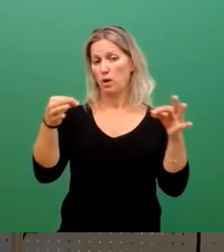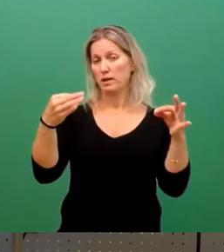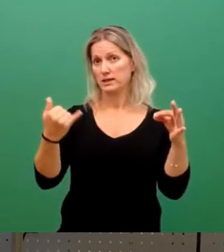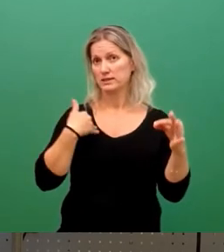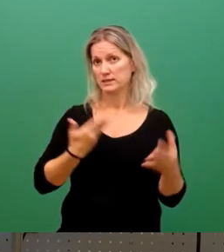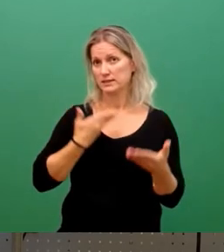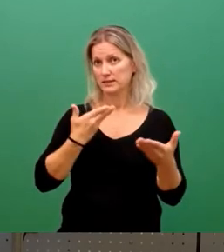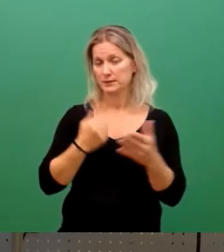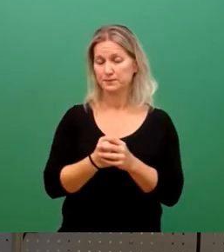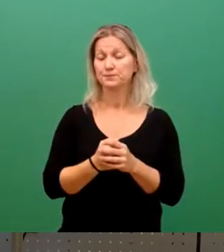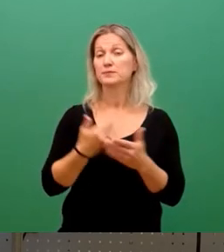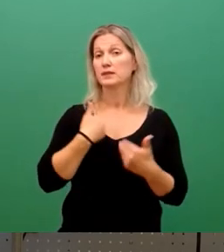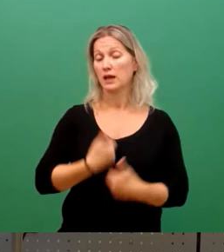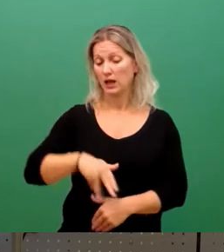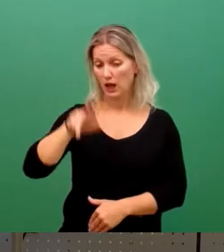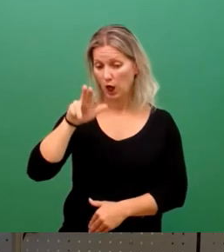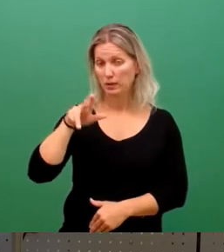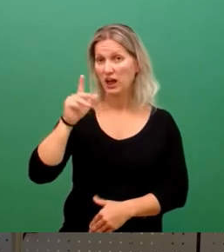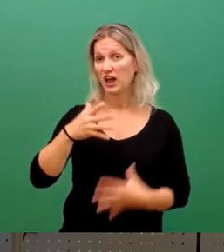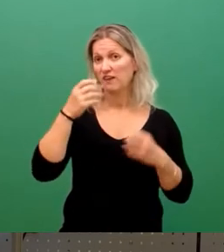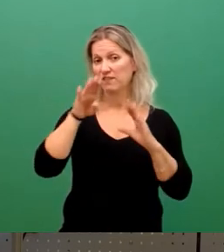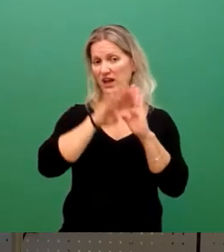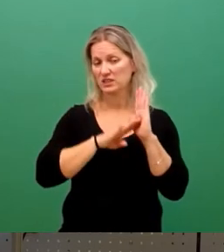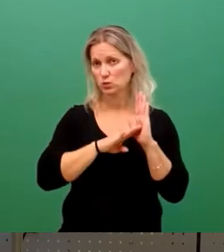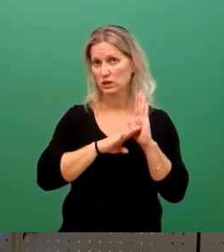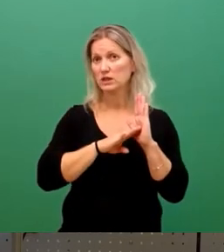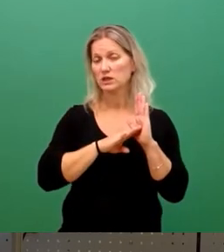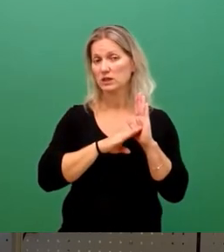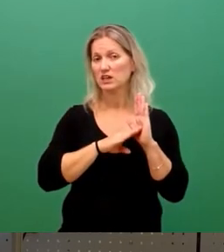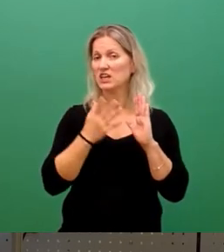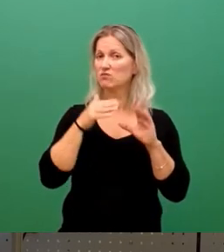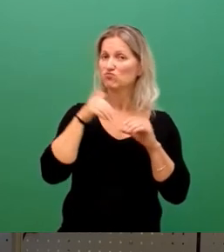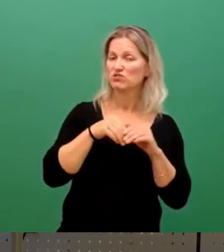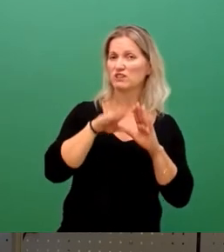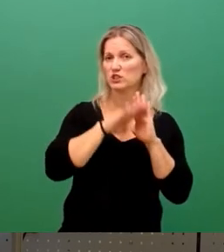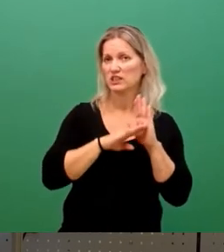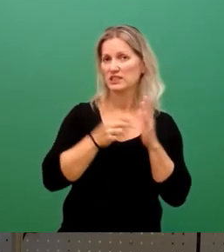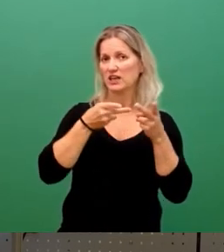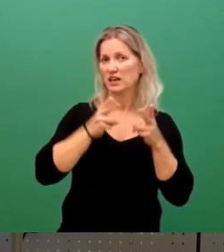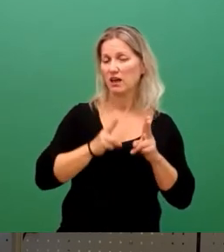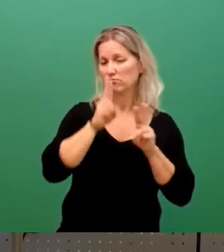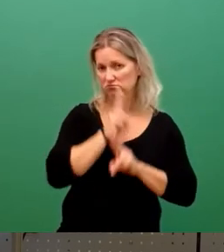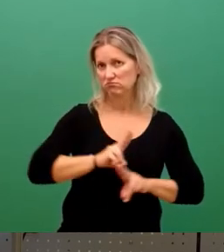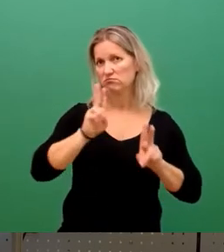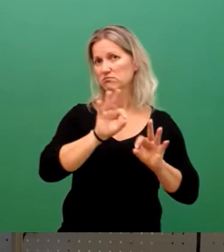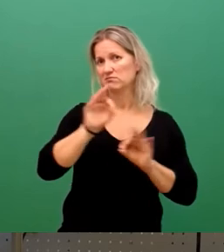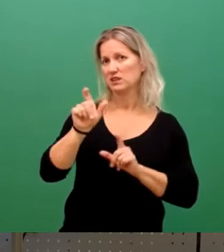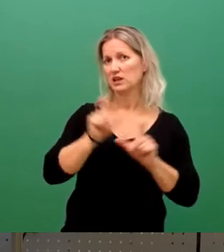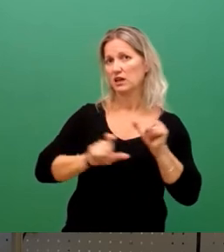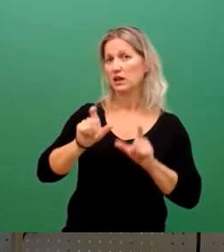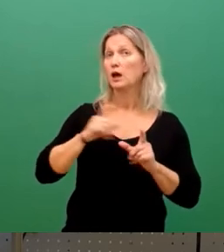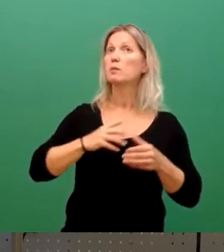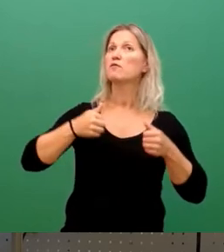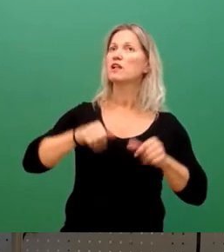Ich gelobe die Verfassung, Gesetz und Recht zu achten und zu verteidigen, meine Pflichten nach bestem Wissen und